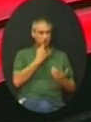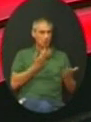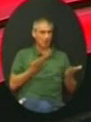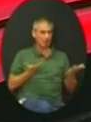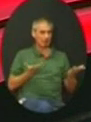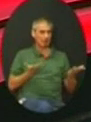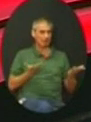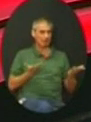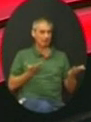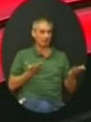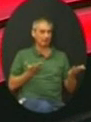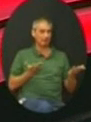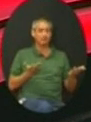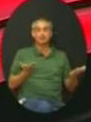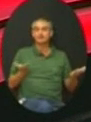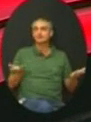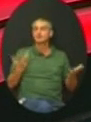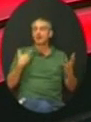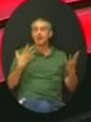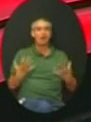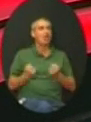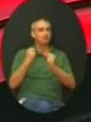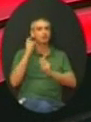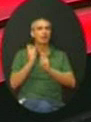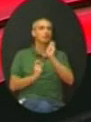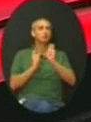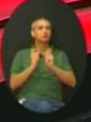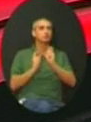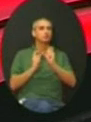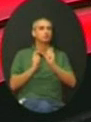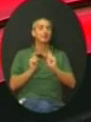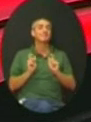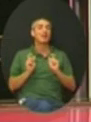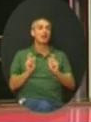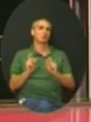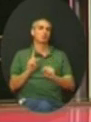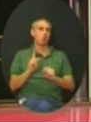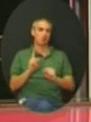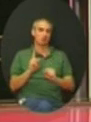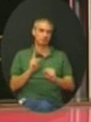תראי, להציל אנשים ולמנוע